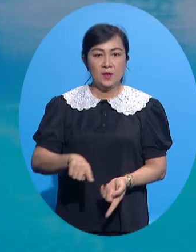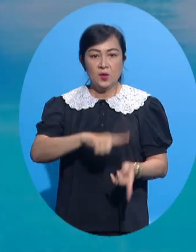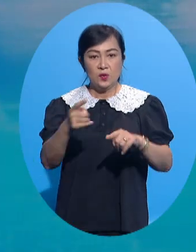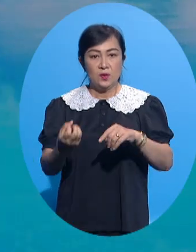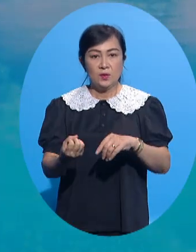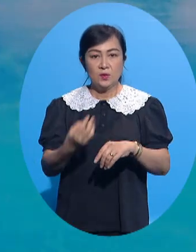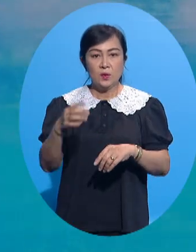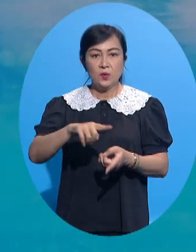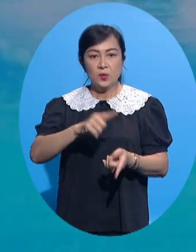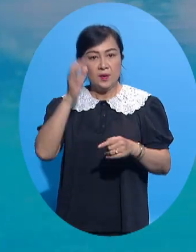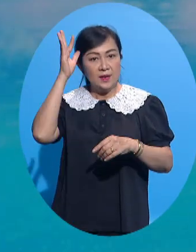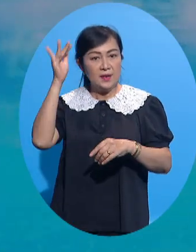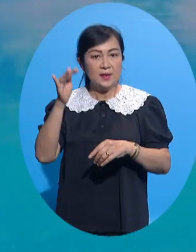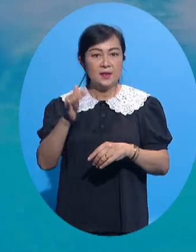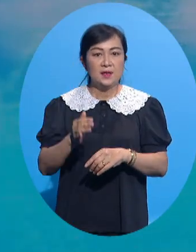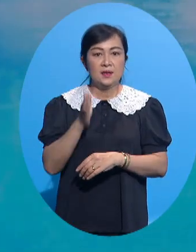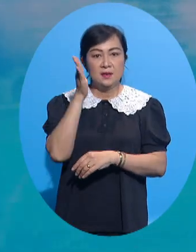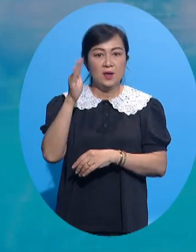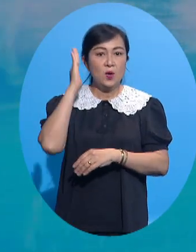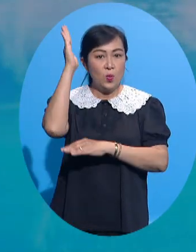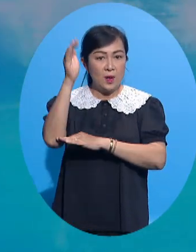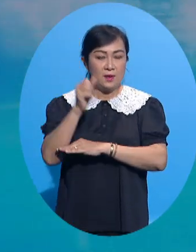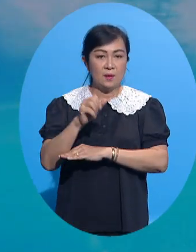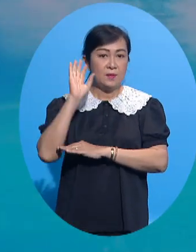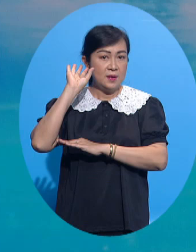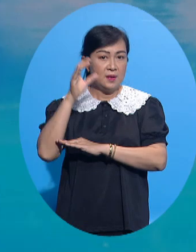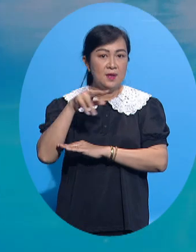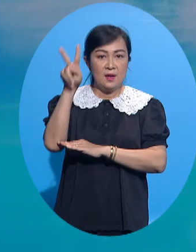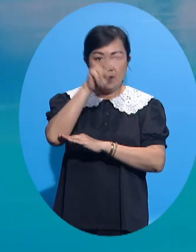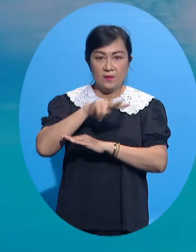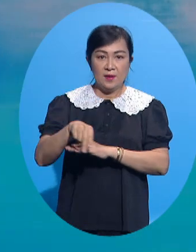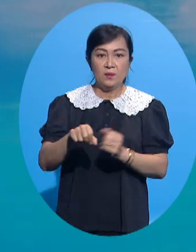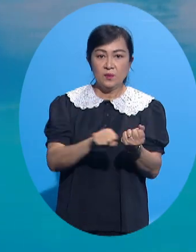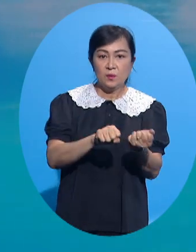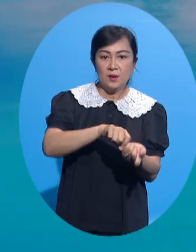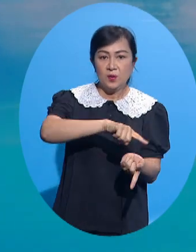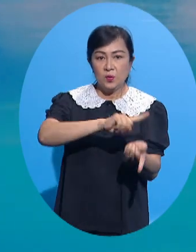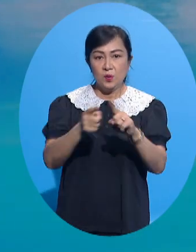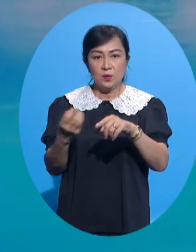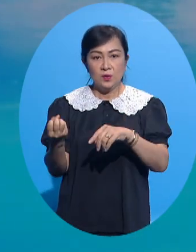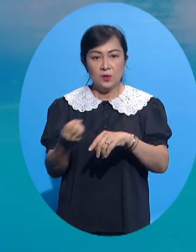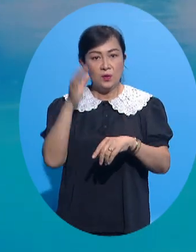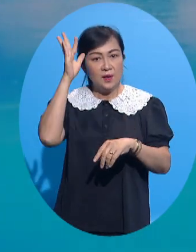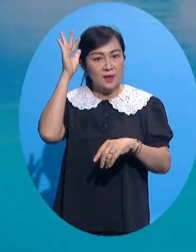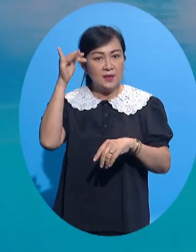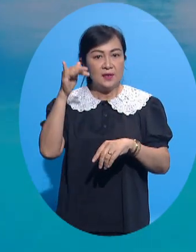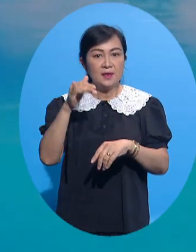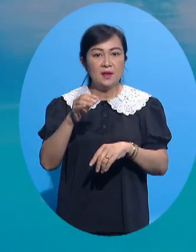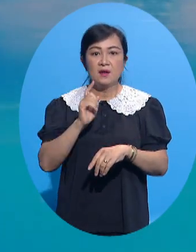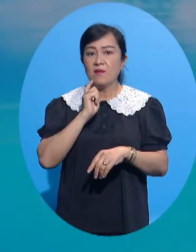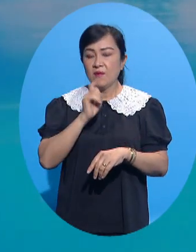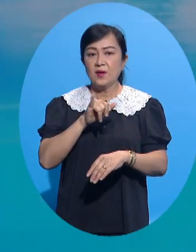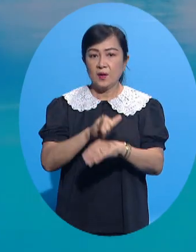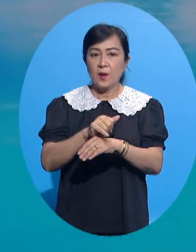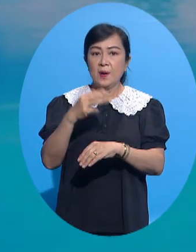Thưa quý vị, chuyển đổi số và chuyển đổi xanh đang trở thành xu hướng quan trọng trên thế giới. Và ở Việt Nam, việc thúc đẩy chuyển đổi số và chuyển đổi xanh không chỉ là